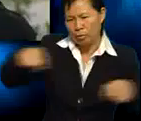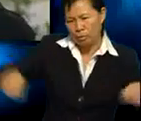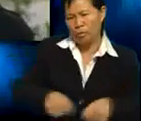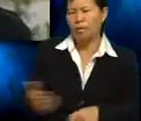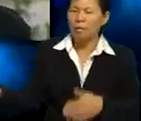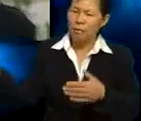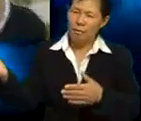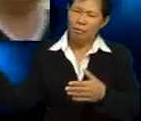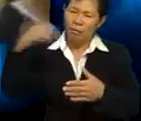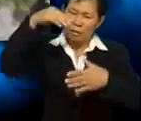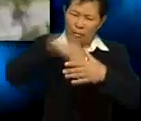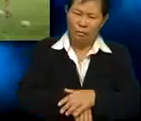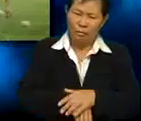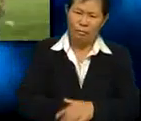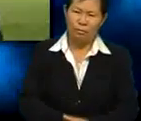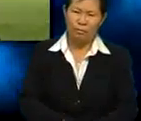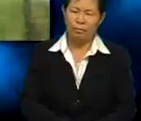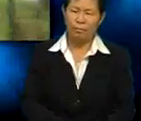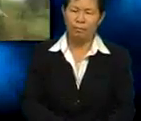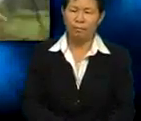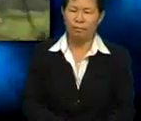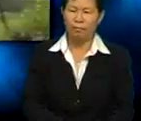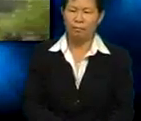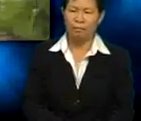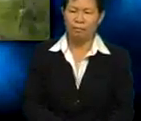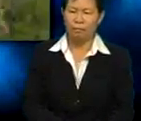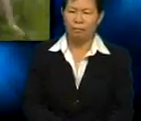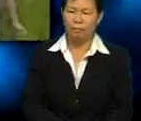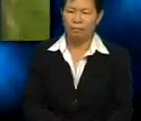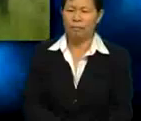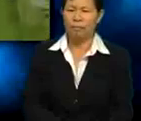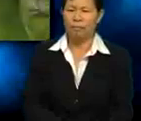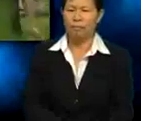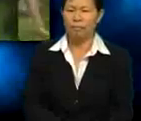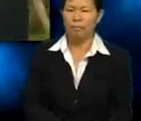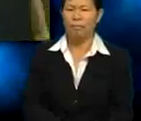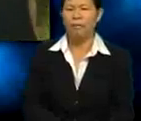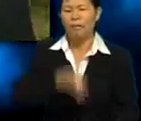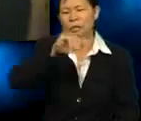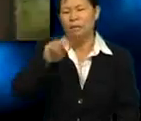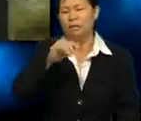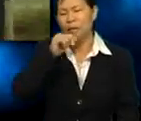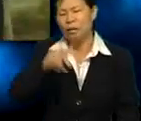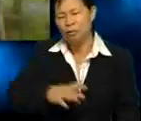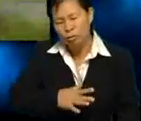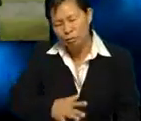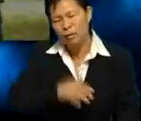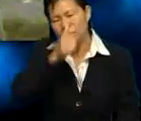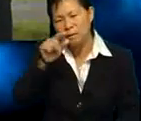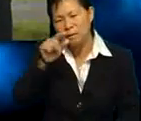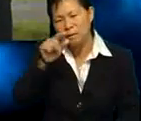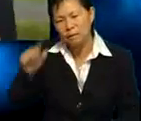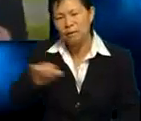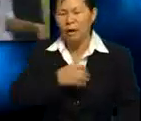Marilah masuk. Hey, Adi bawa masak apa? Jin, tak sopan langsung. Sabarlah sikit. Tak. Oh,